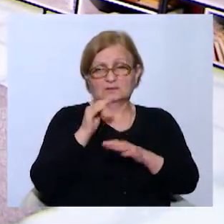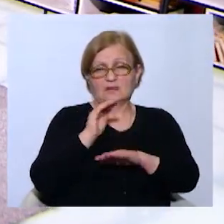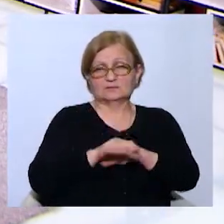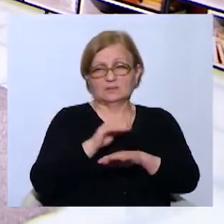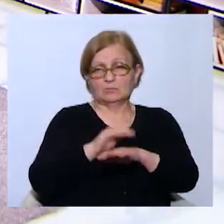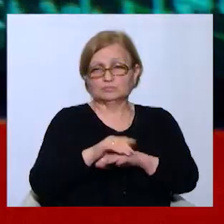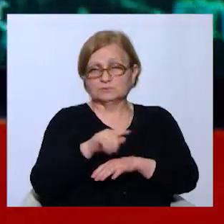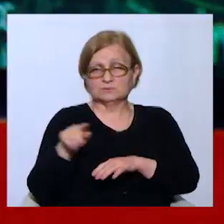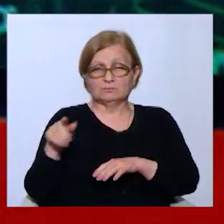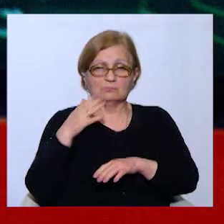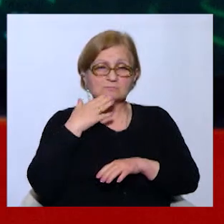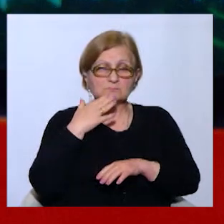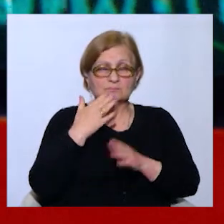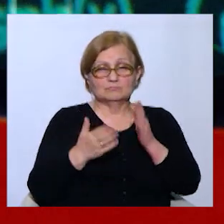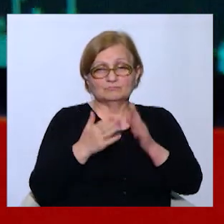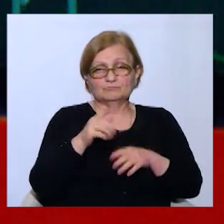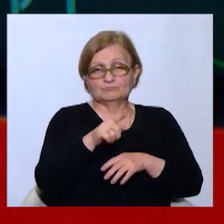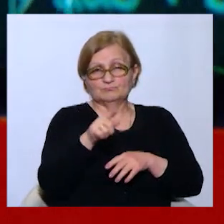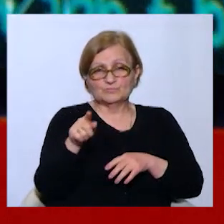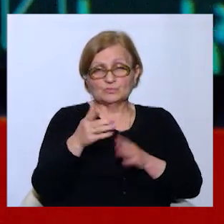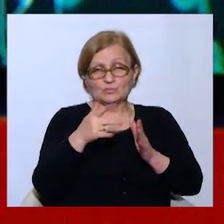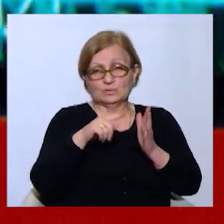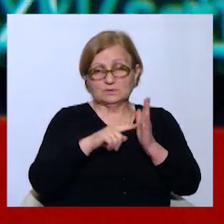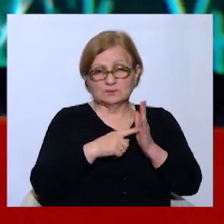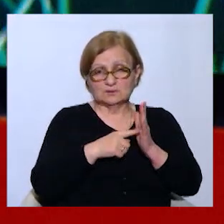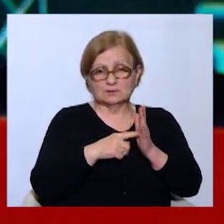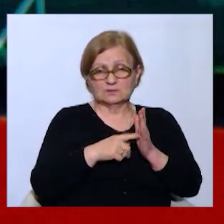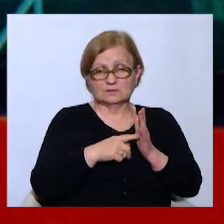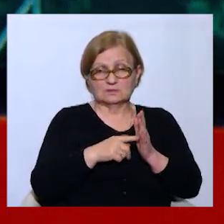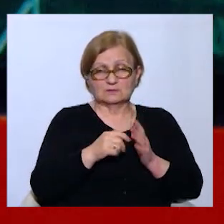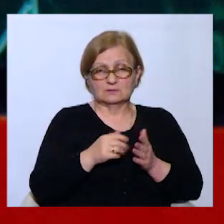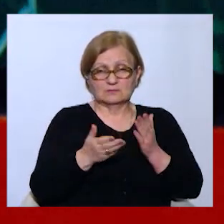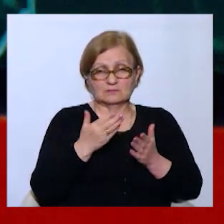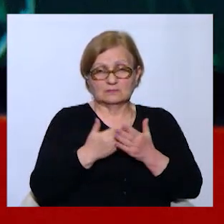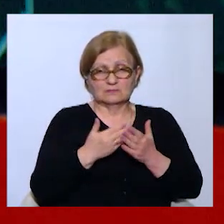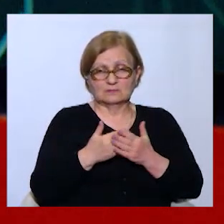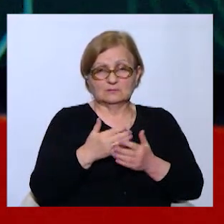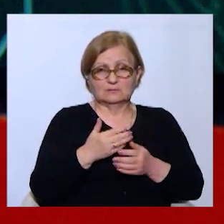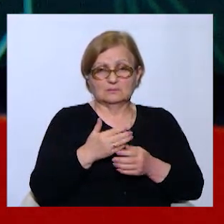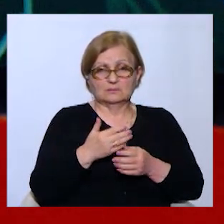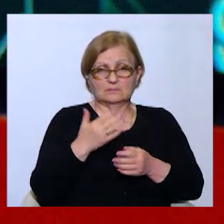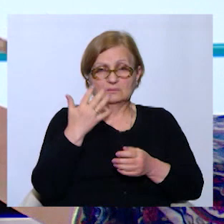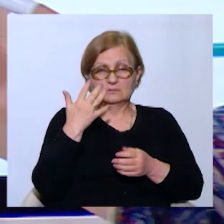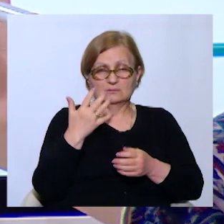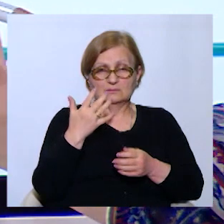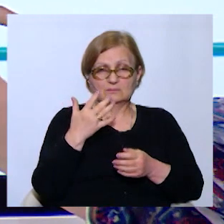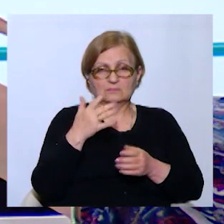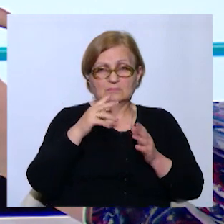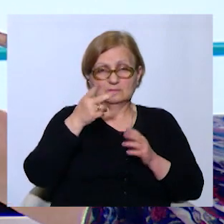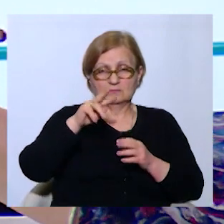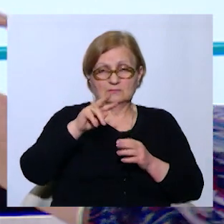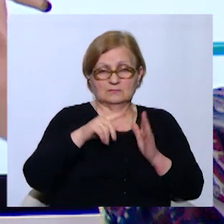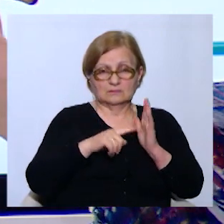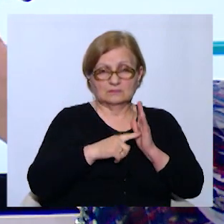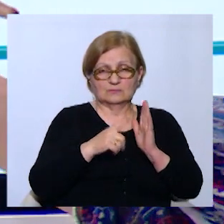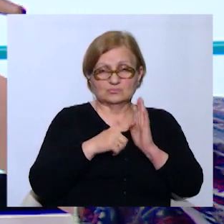ასევე თუ ახარისხად ენი გავამრავლოთ ბე ხარისხად ენზე, მაგალითად 5 ხარისხად 2 რო გავამრავლო